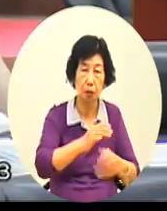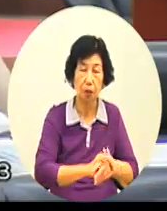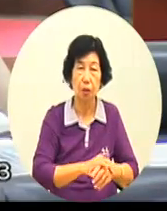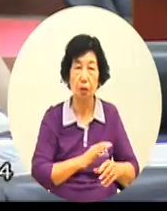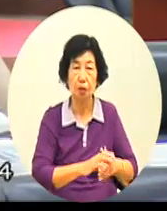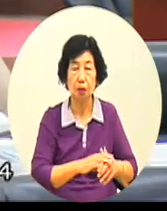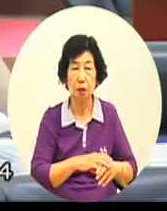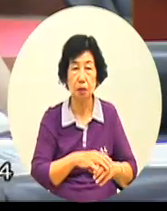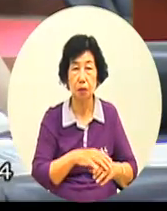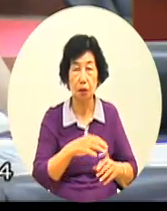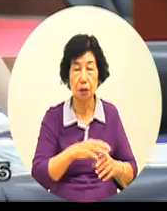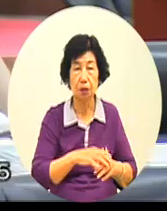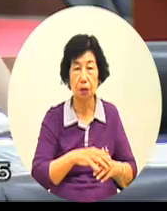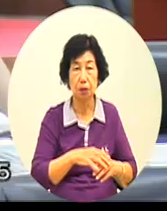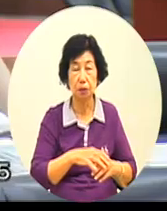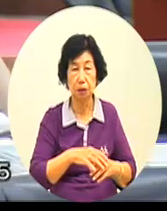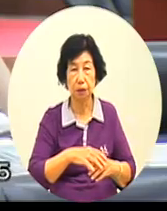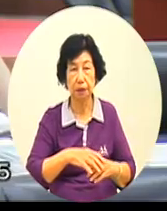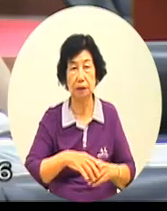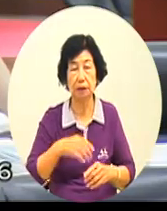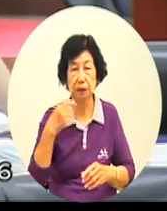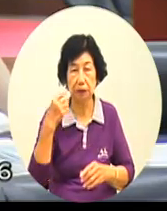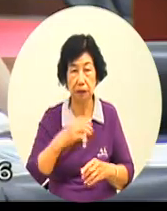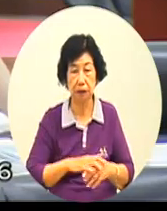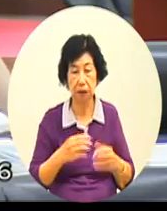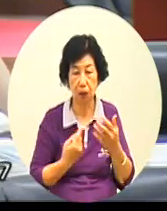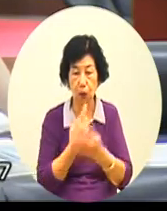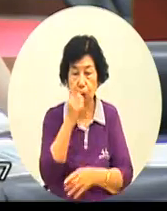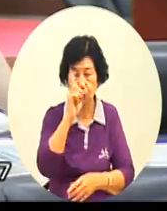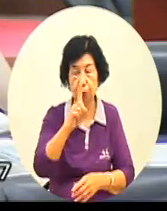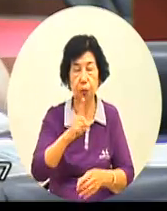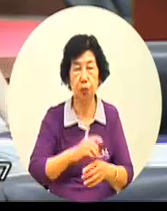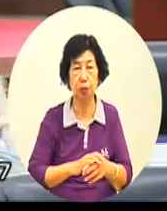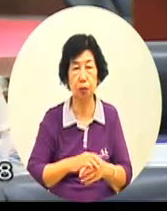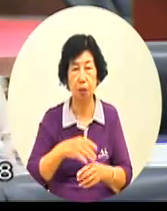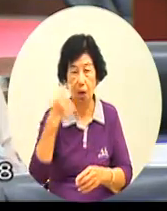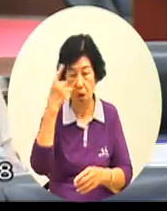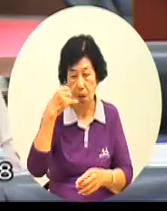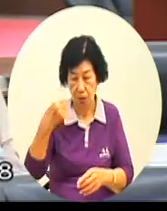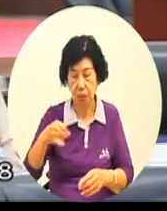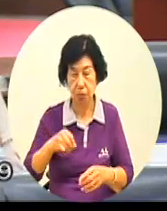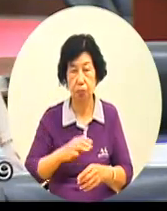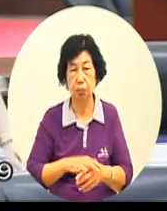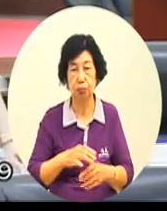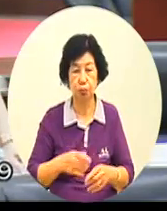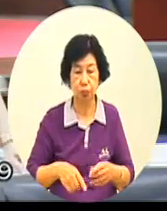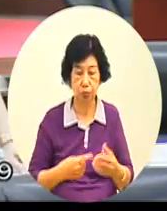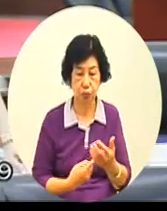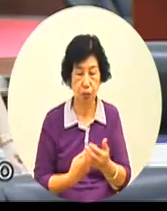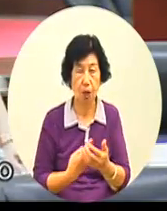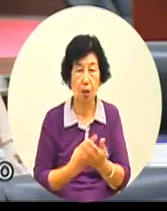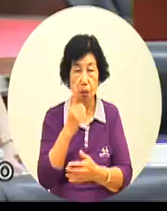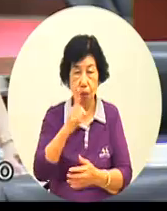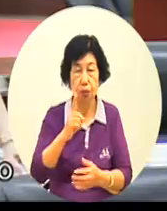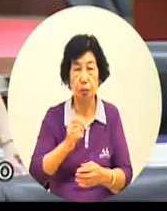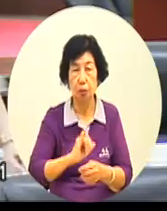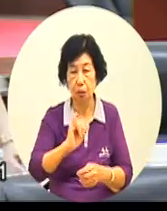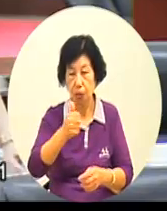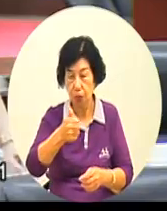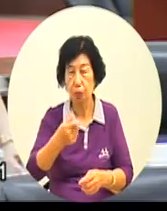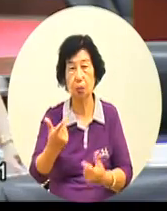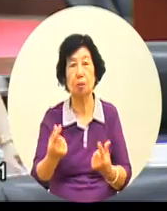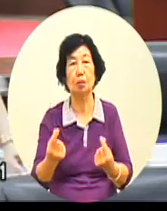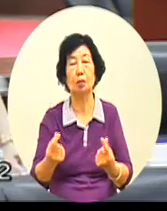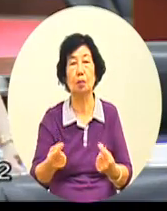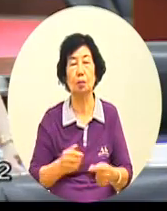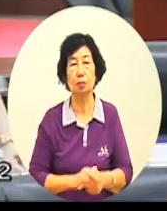的孤独的这样的一个族群，他们也是单身。所以我说单身的比例